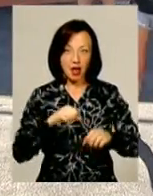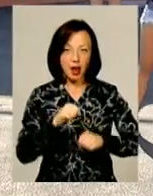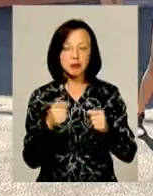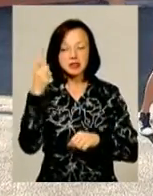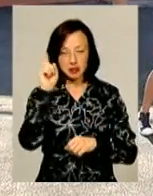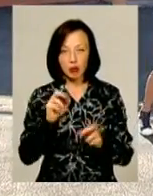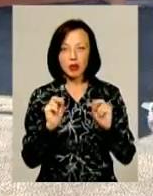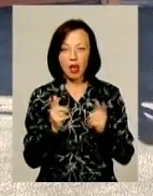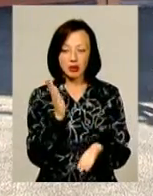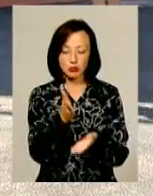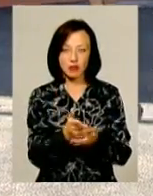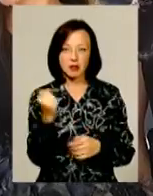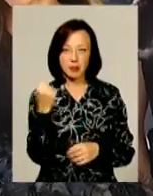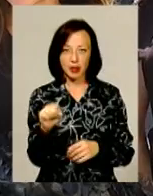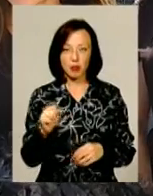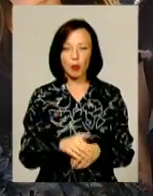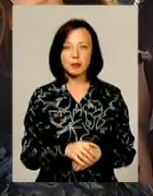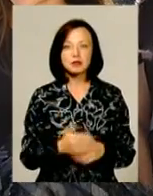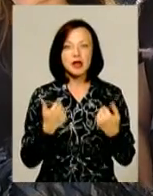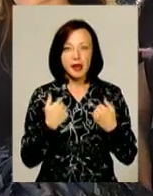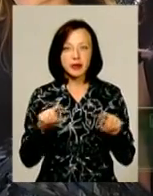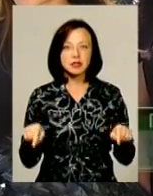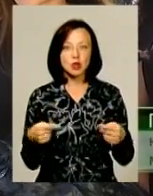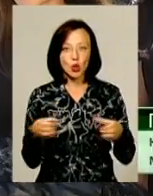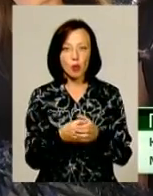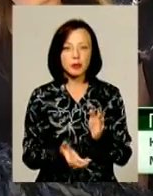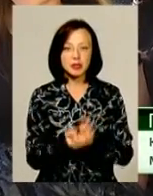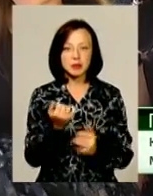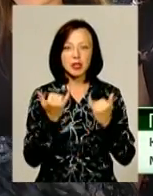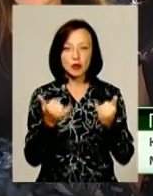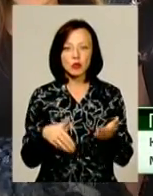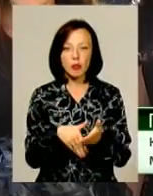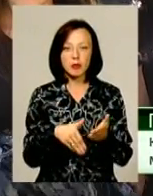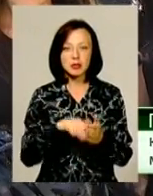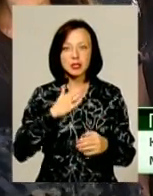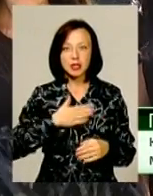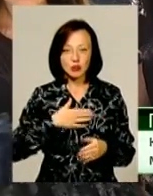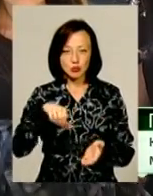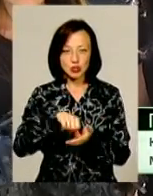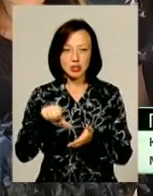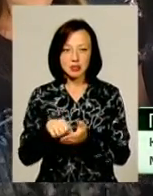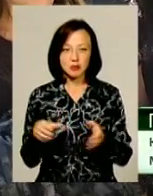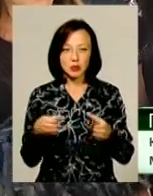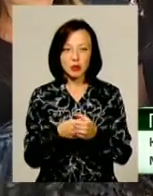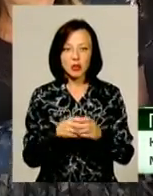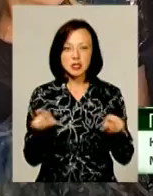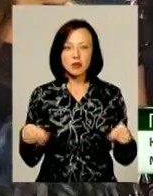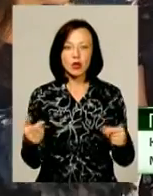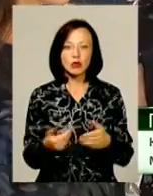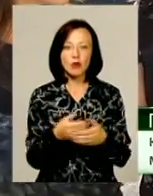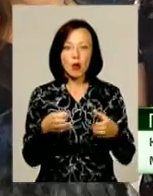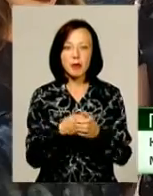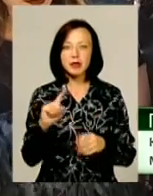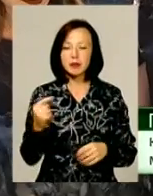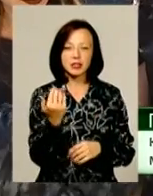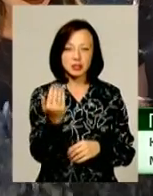знають, як налаштуватися на перемогу. Я створила групу підтримки для того, щоб допомогти нашим «Піратам». Так як вони створили нову команду, це